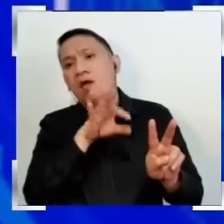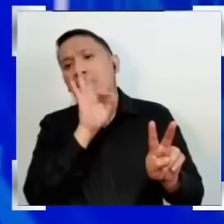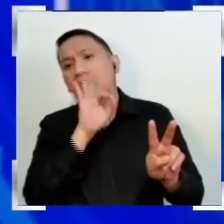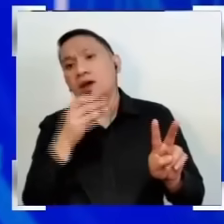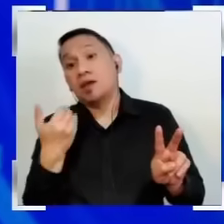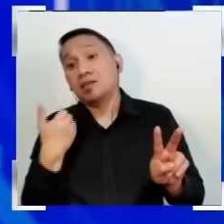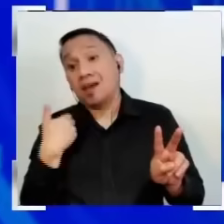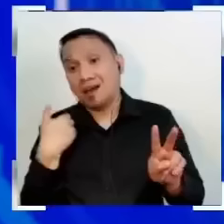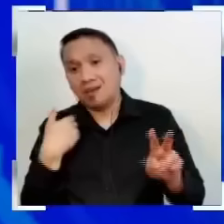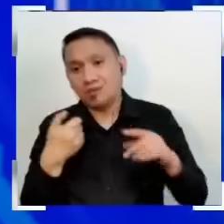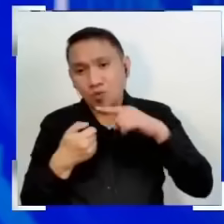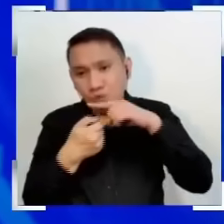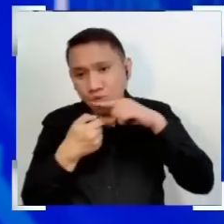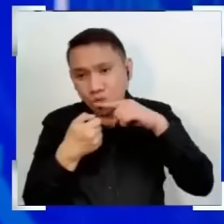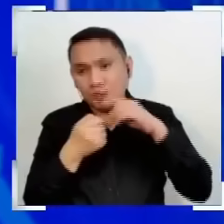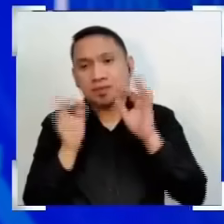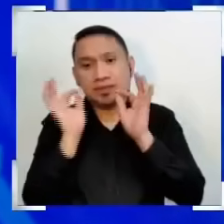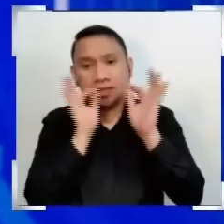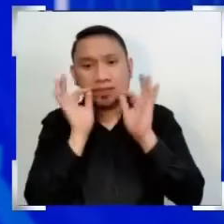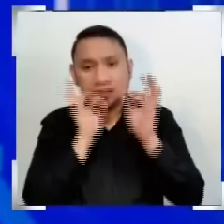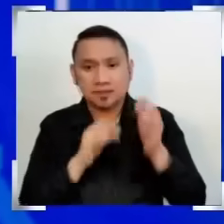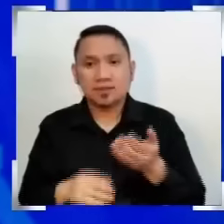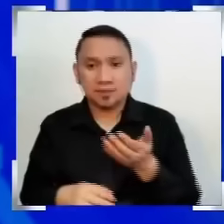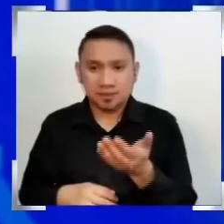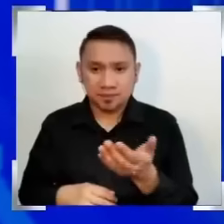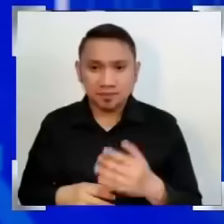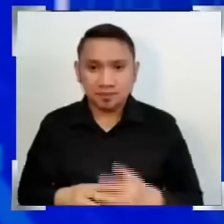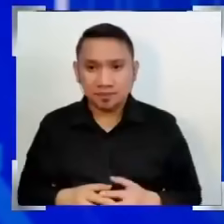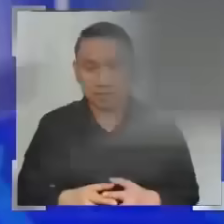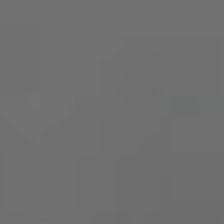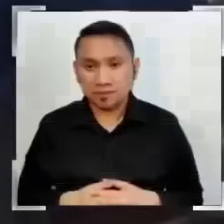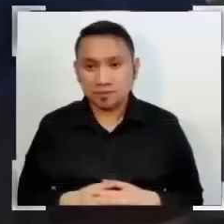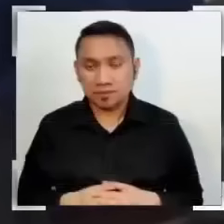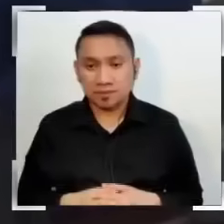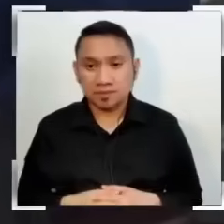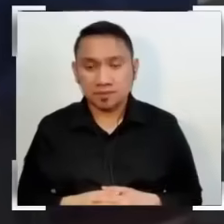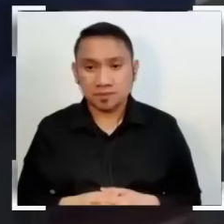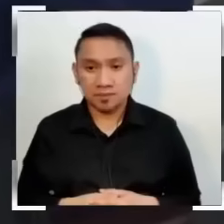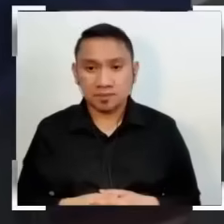hinihinalang shabu. Saksi, si James Agustin, exclusive.